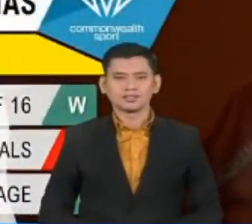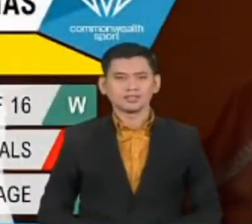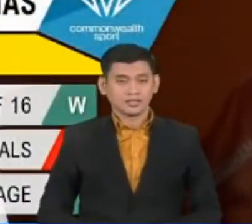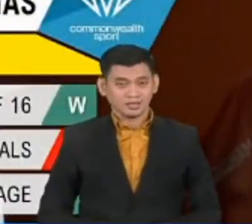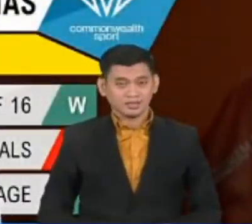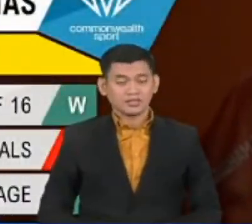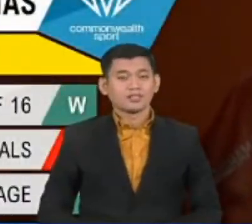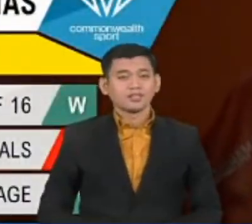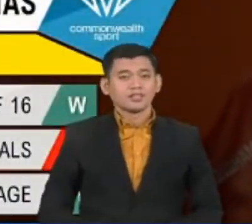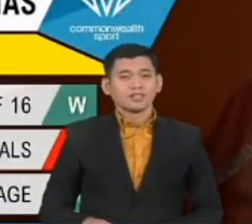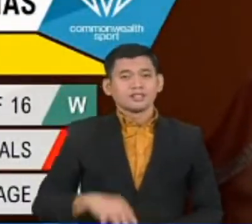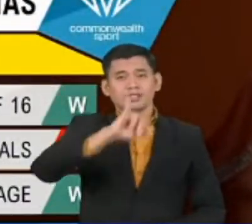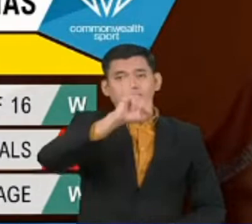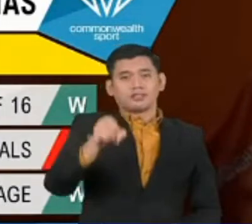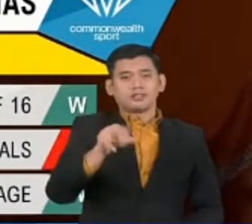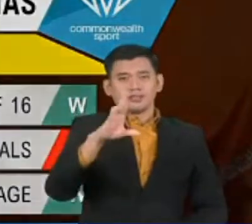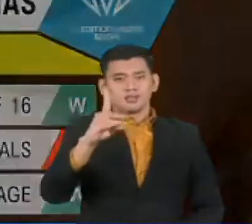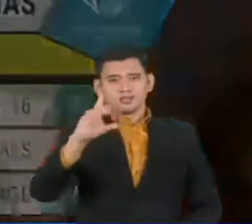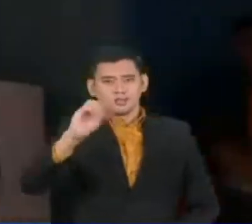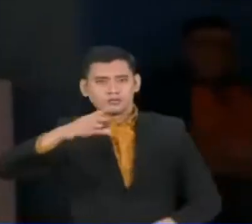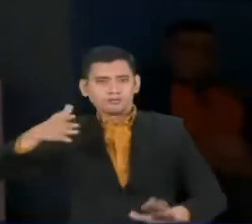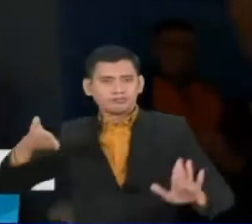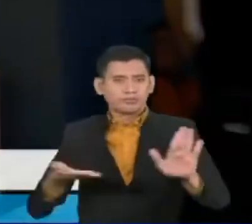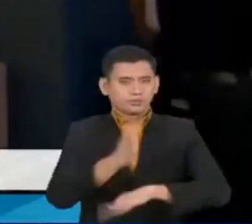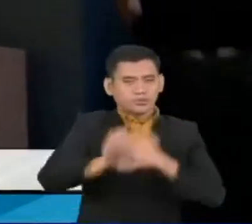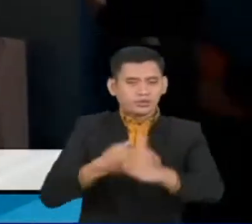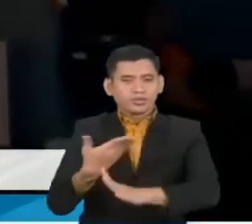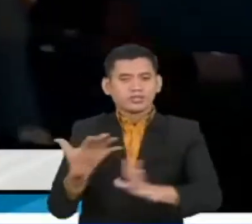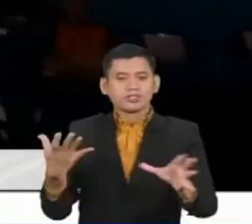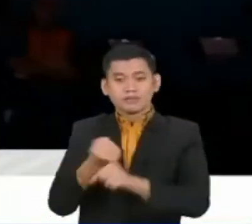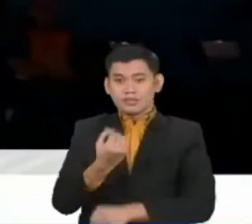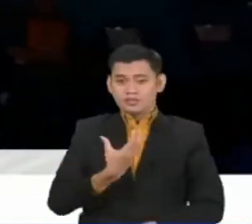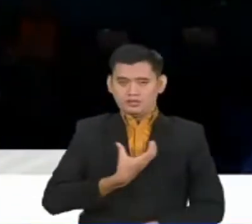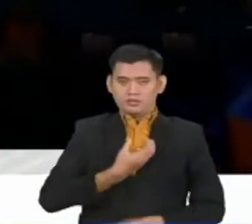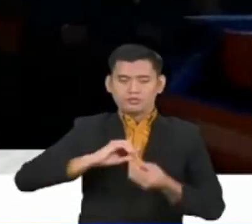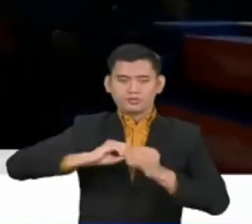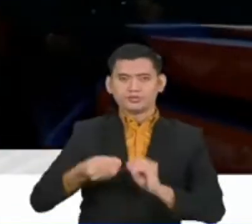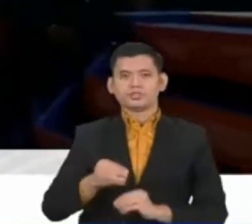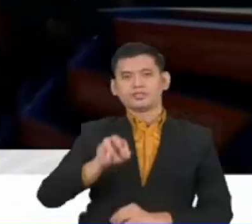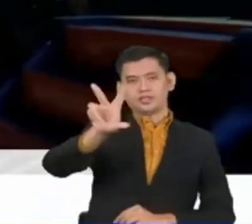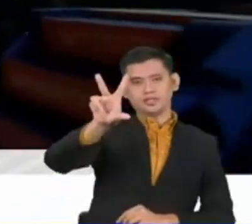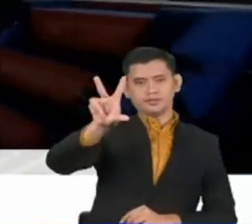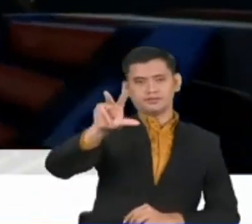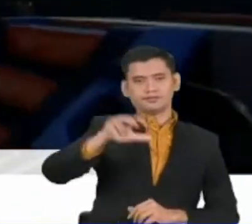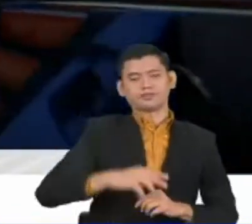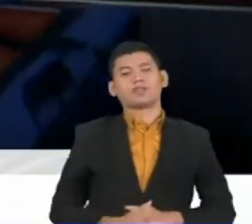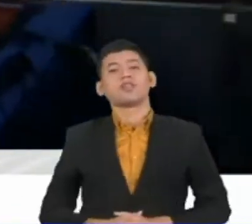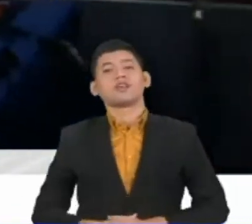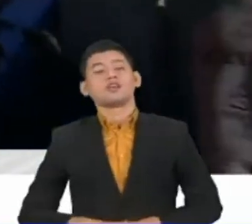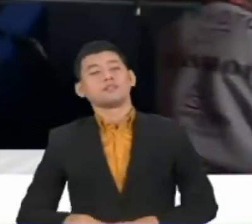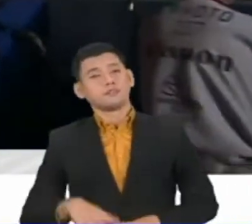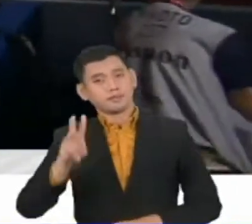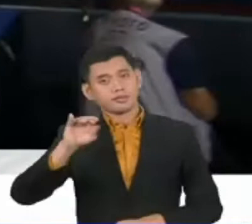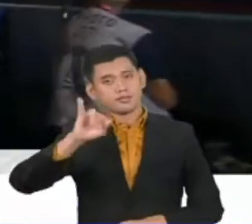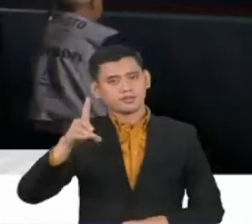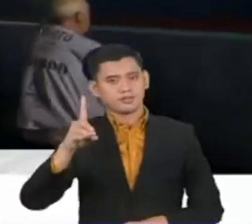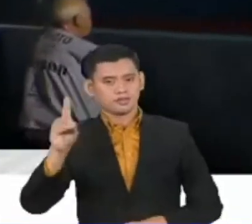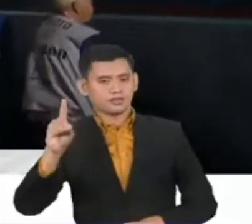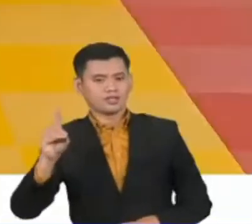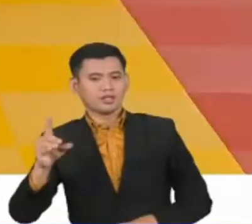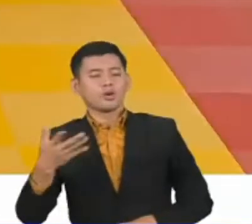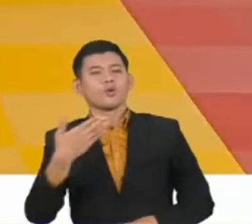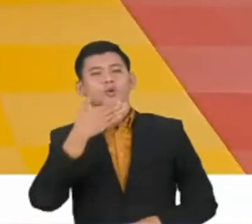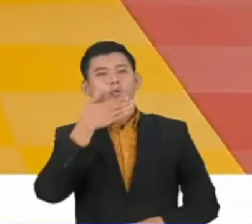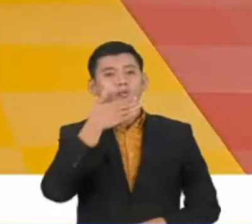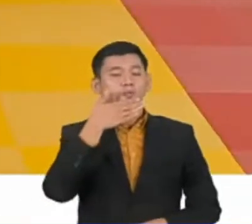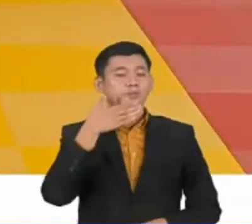Dalam pada itu, judo menyumbang satu pingat gangsa yang dimenangi atlet muda Amin Daniel Abdul Majid. Dalam penampilan sulung di temasya ini, atlet